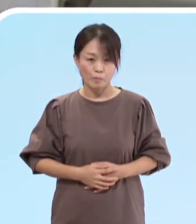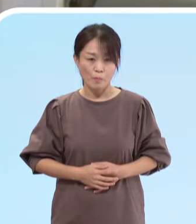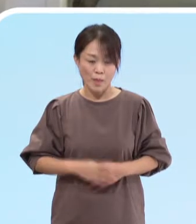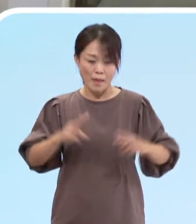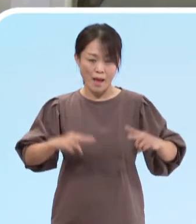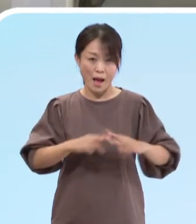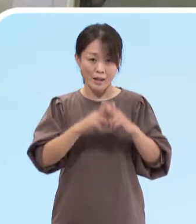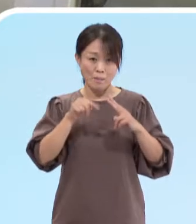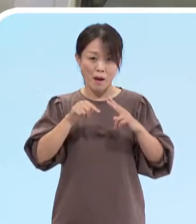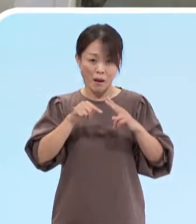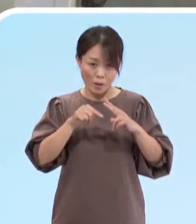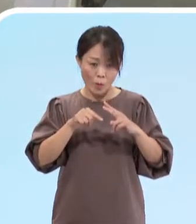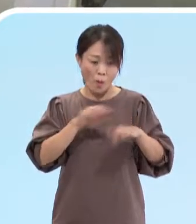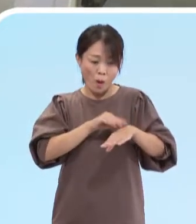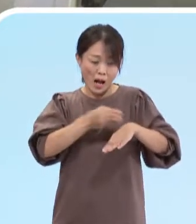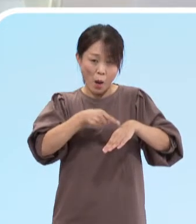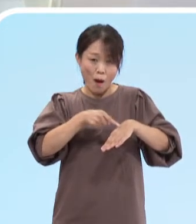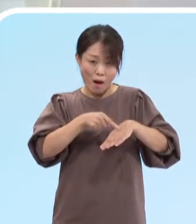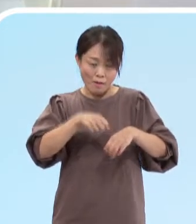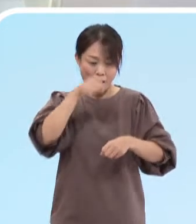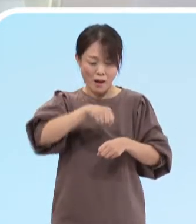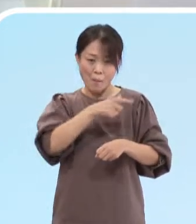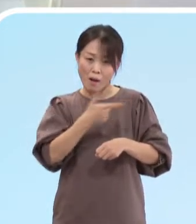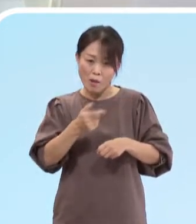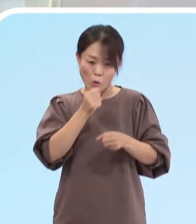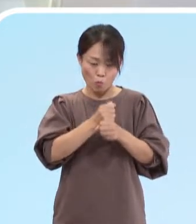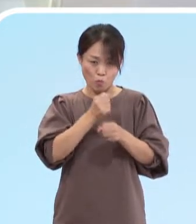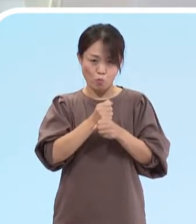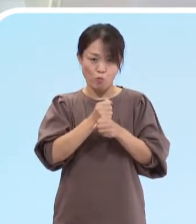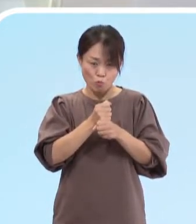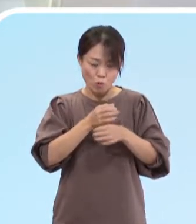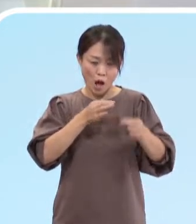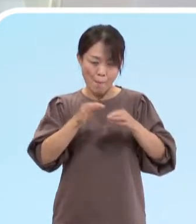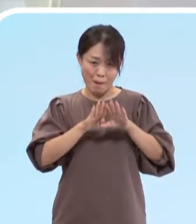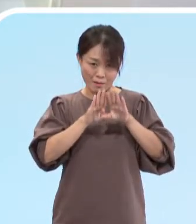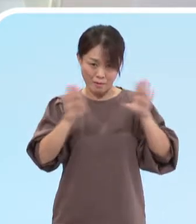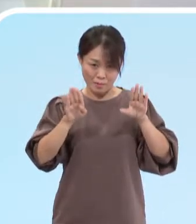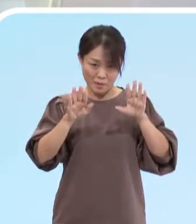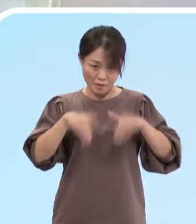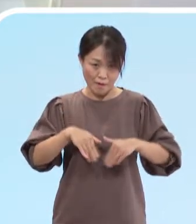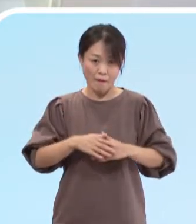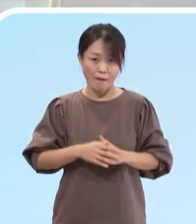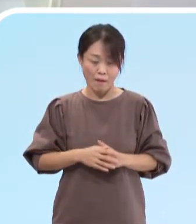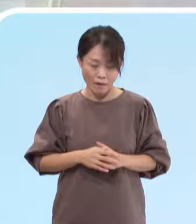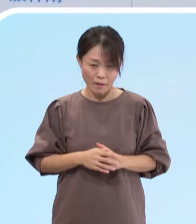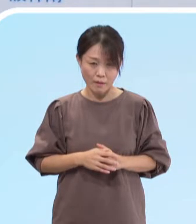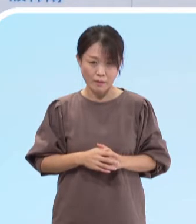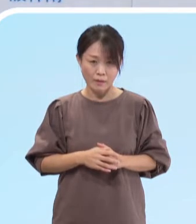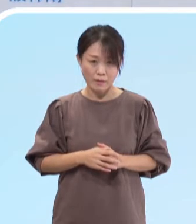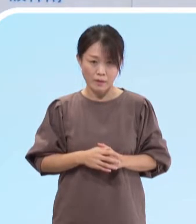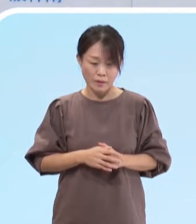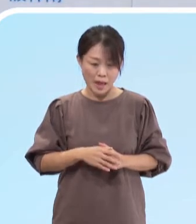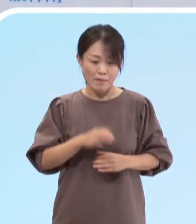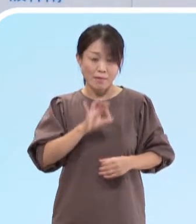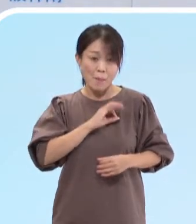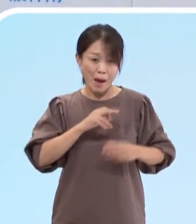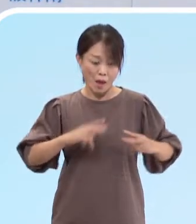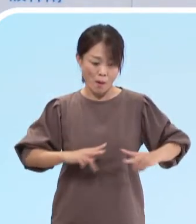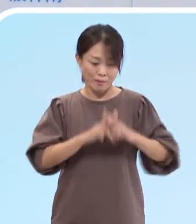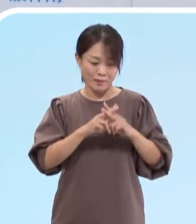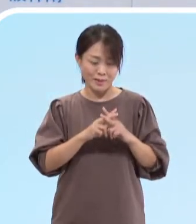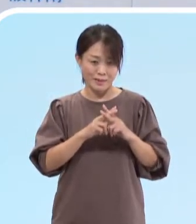セイバンは播磨さんの皮革を材料にカバンやキセル入れを作って販売したことが始まりでした。ちなみにセイバン